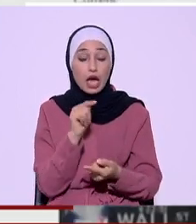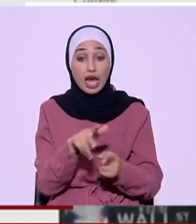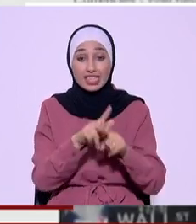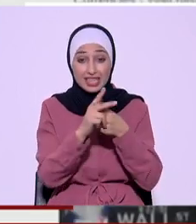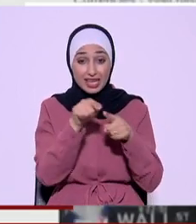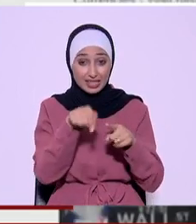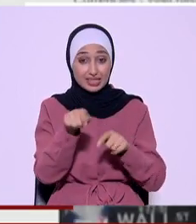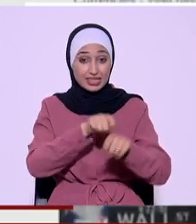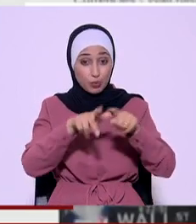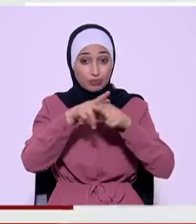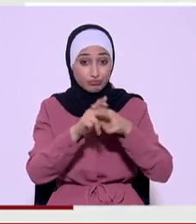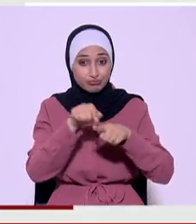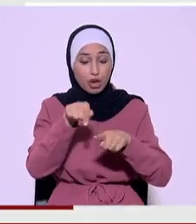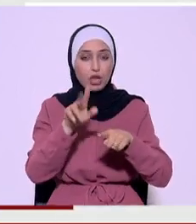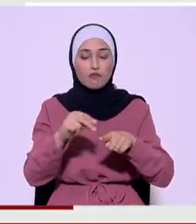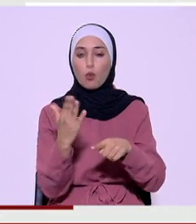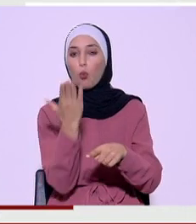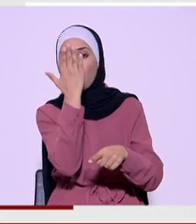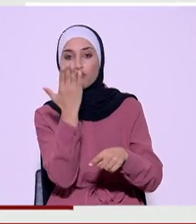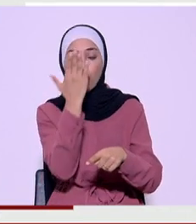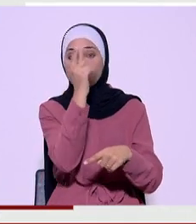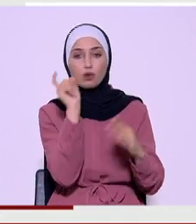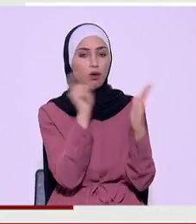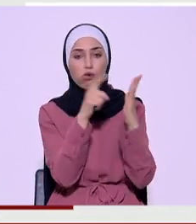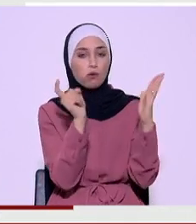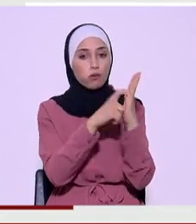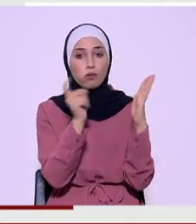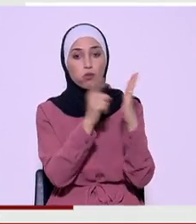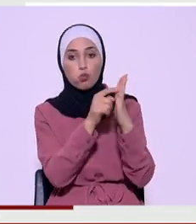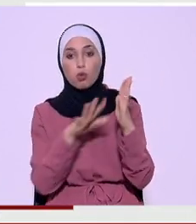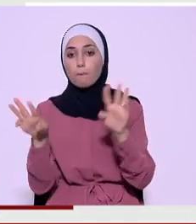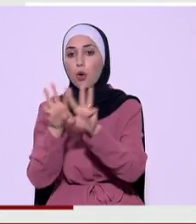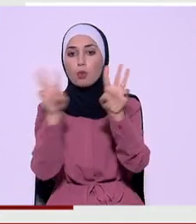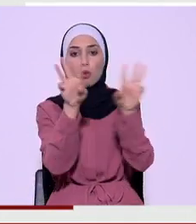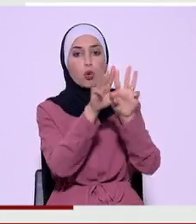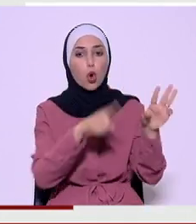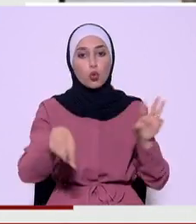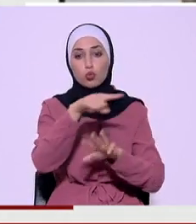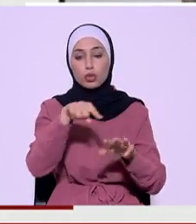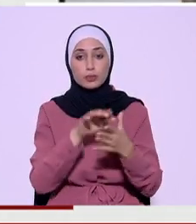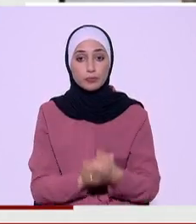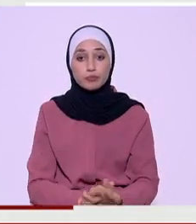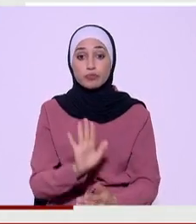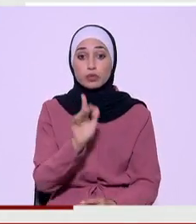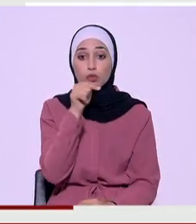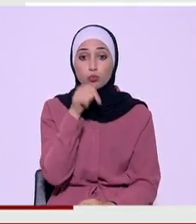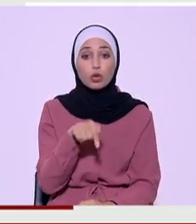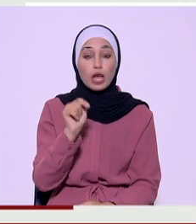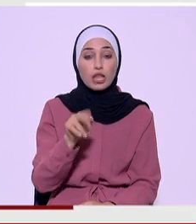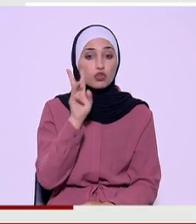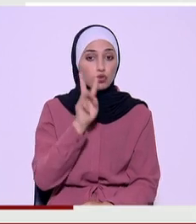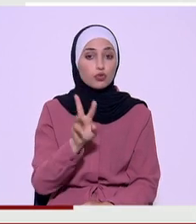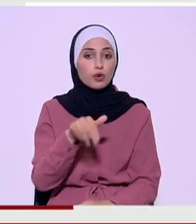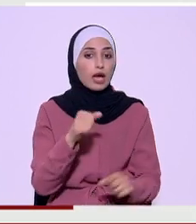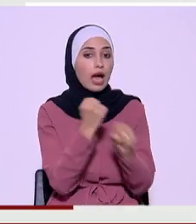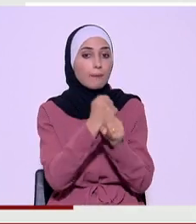كلها. ولكن في ناس بترجع اللي حصل ده نتيجه الاحداث الاخيره من القاء القبض على مجموعه من المجرمين اللي شغالين على